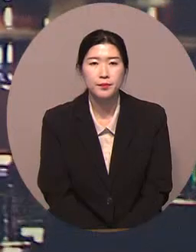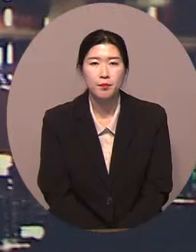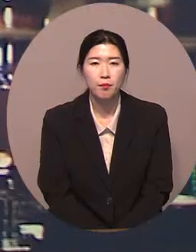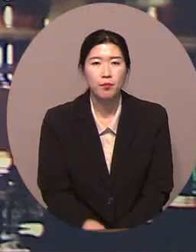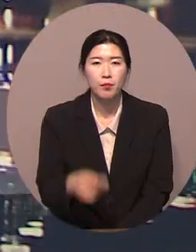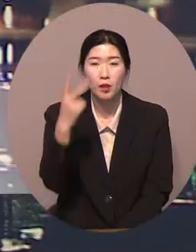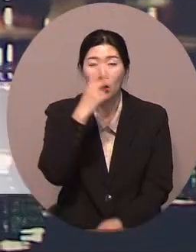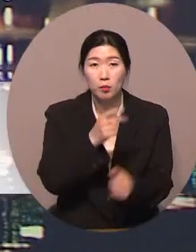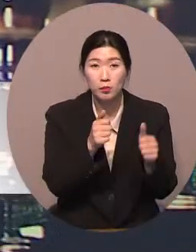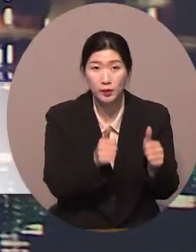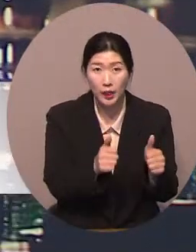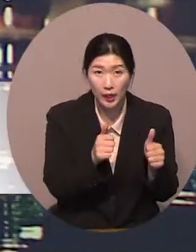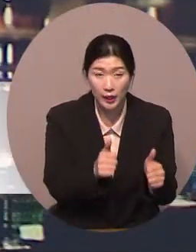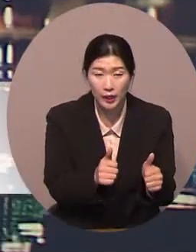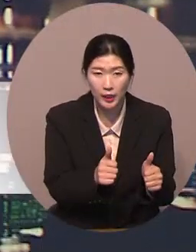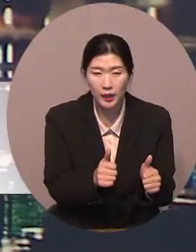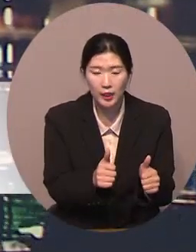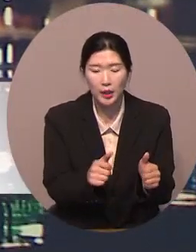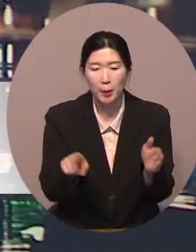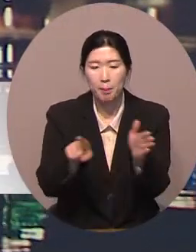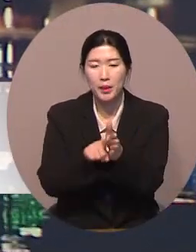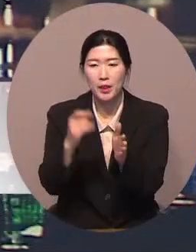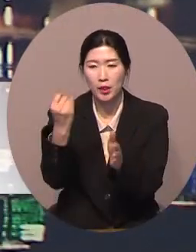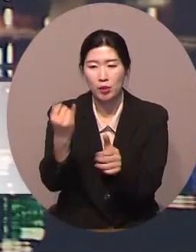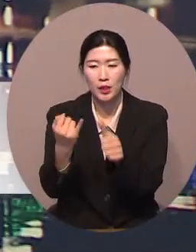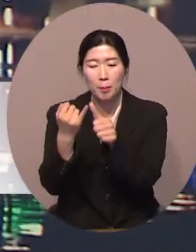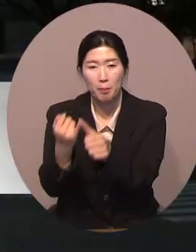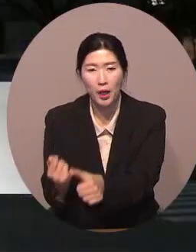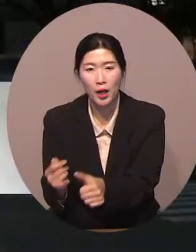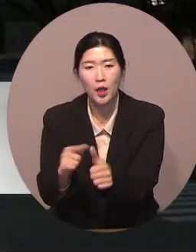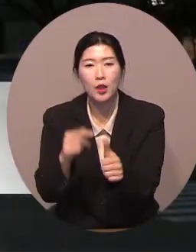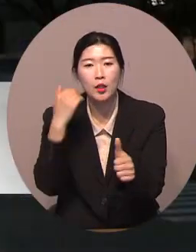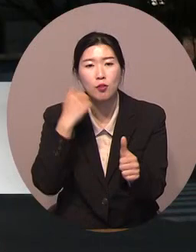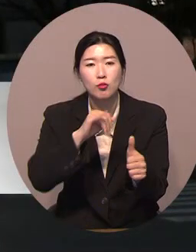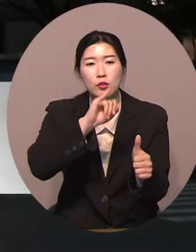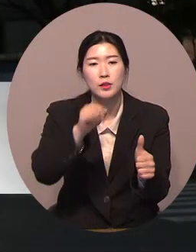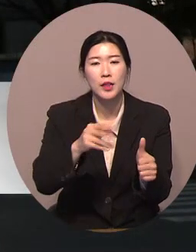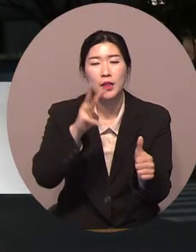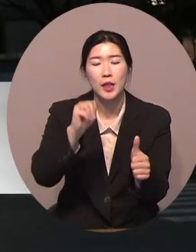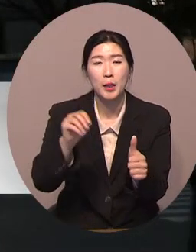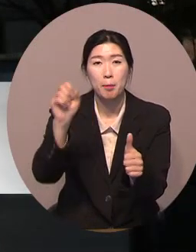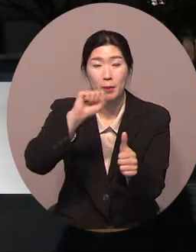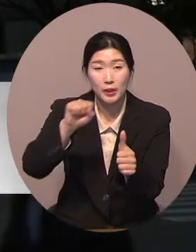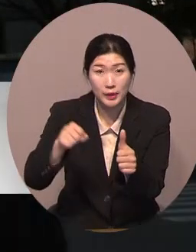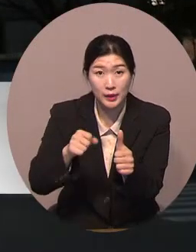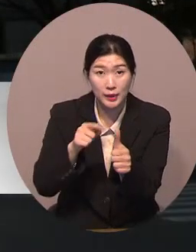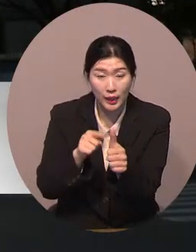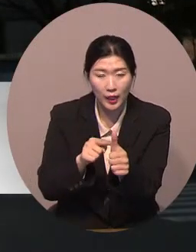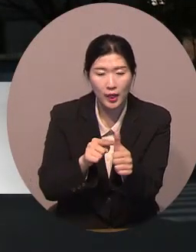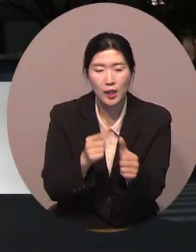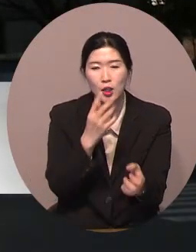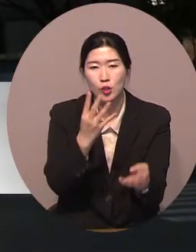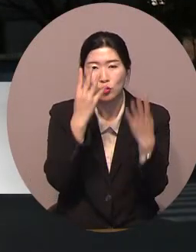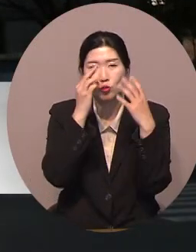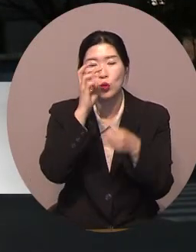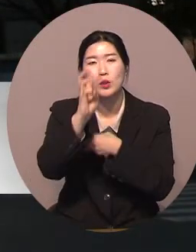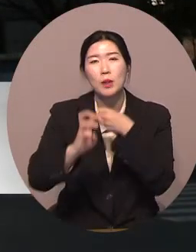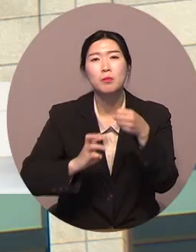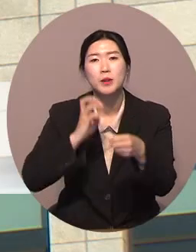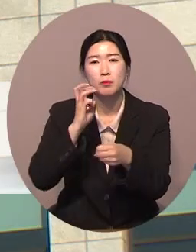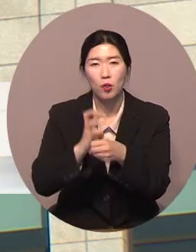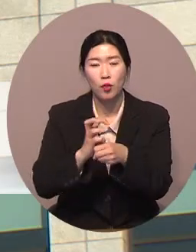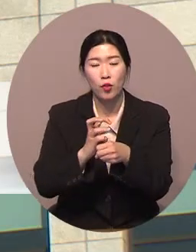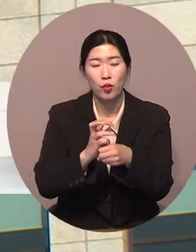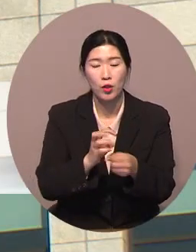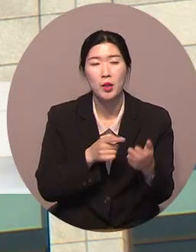검찰이 여신도 성폭행 혐의로 구속 기소된 기독교 복음 선교회 JMS 총재 정명석 씨에게 징역